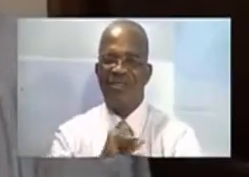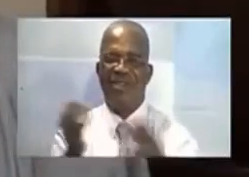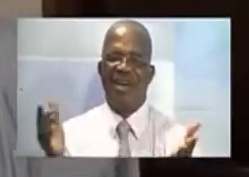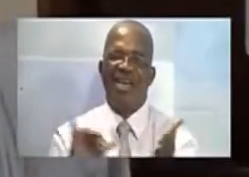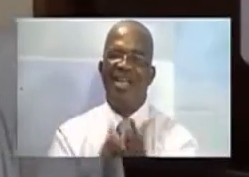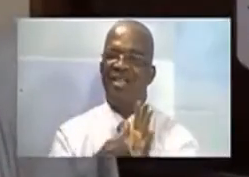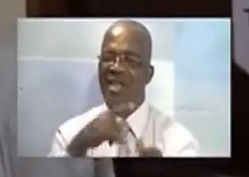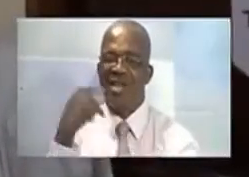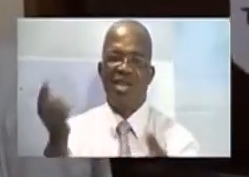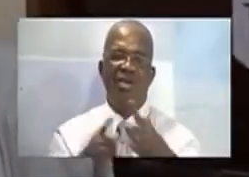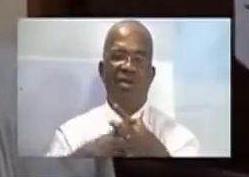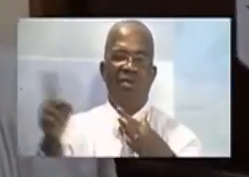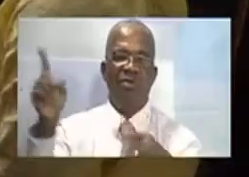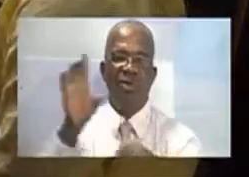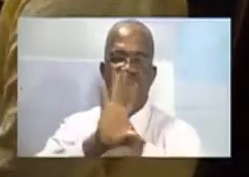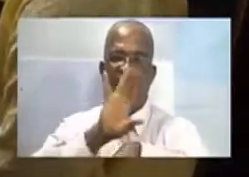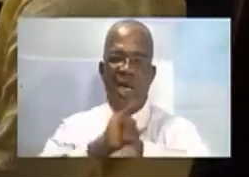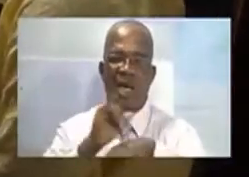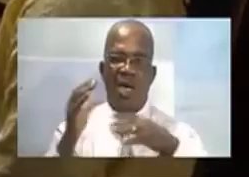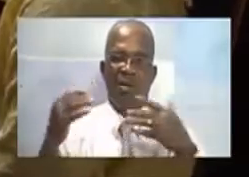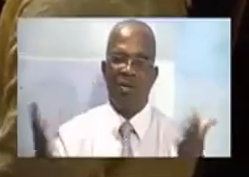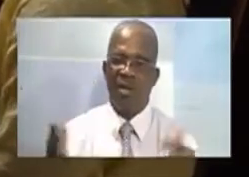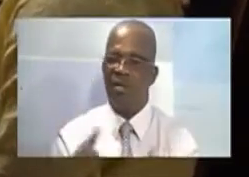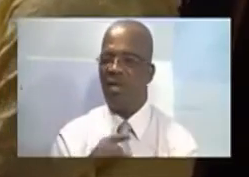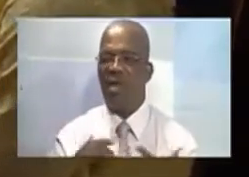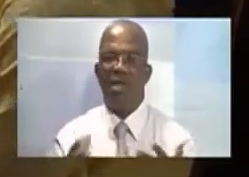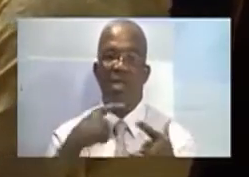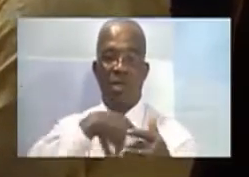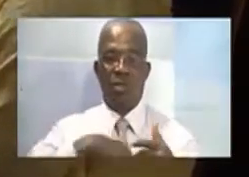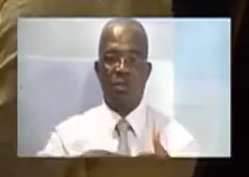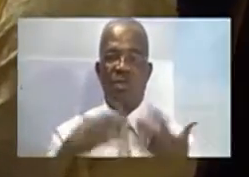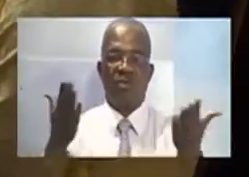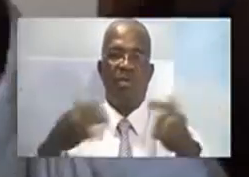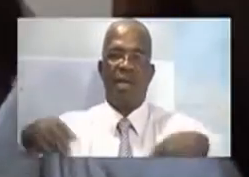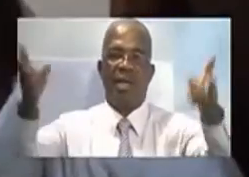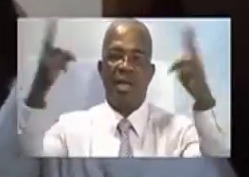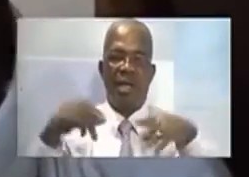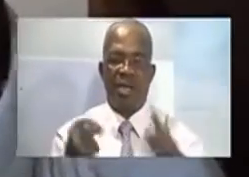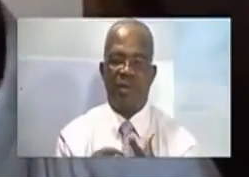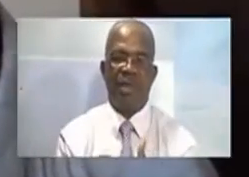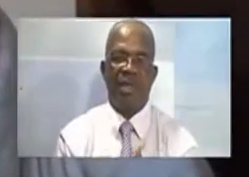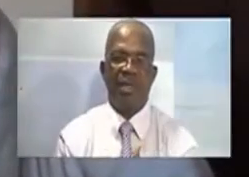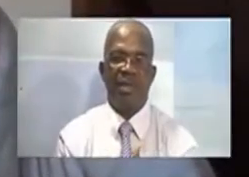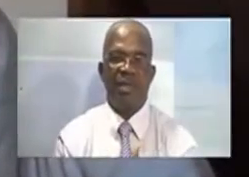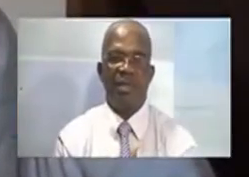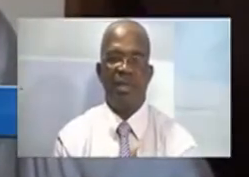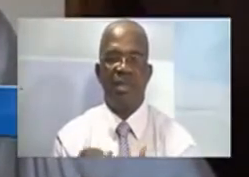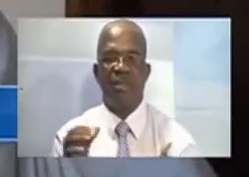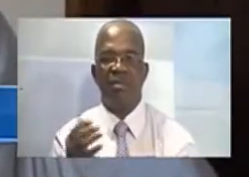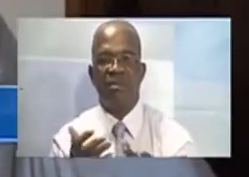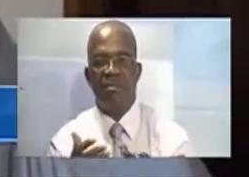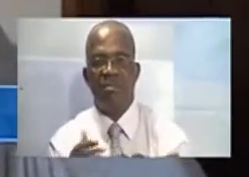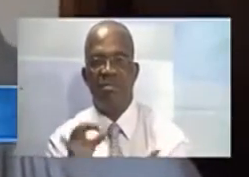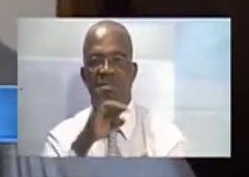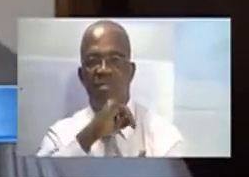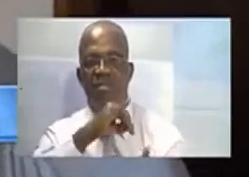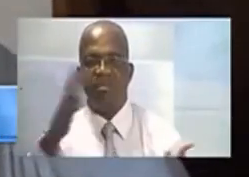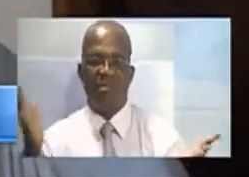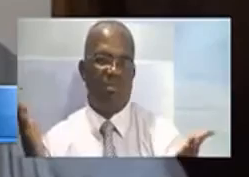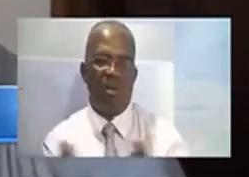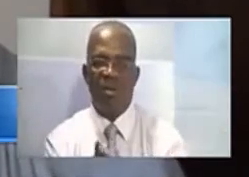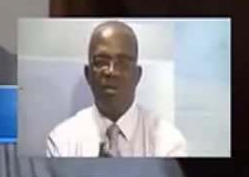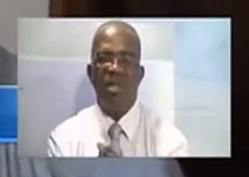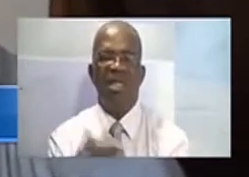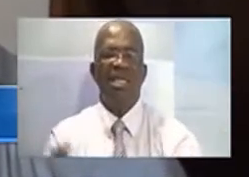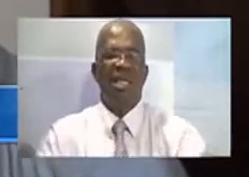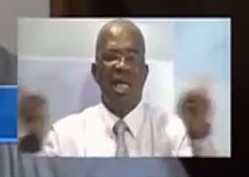action forte de l'État afin de leur permettre de s'insérer dans le tissu socio-économique. C'est une joie totale. Il n'y a rien de plus intéressant